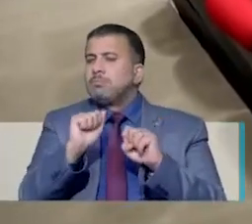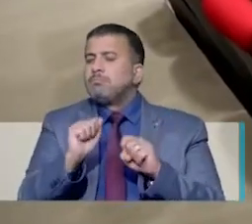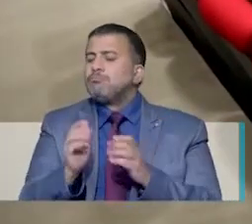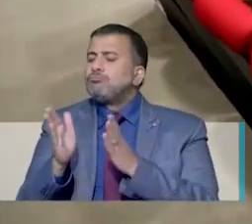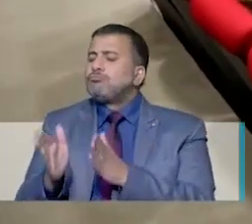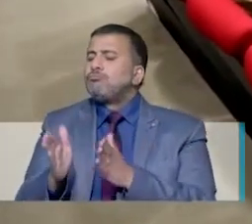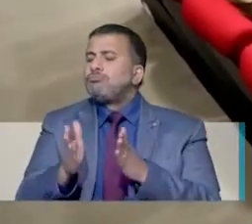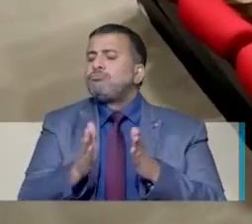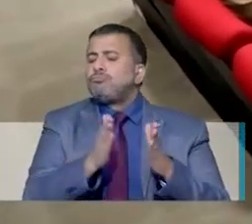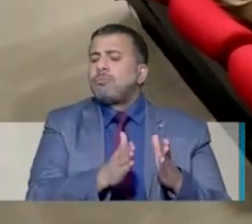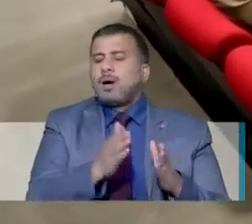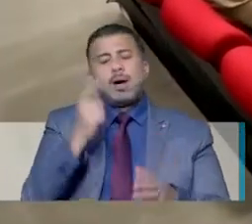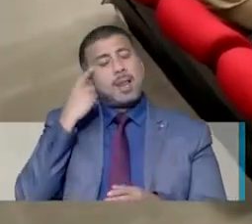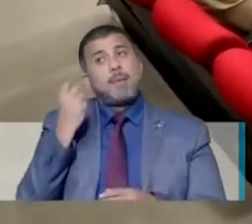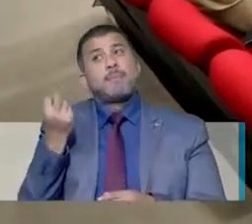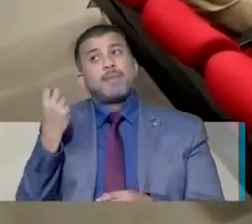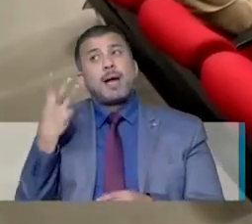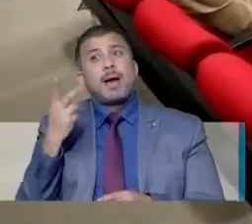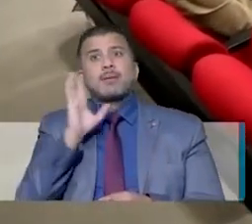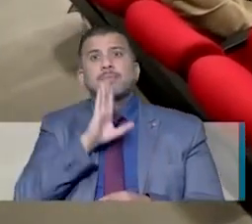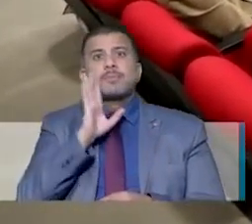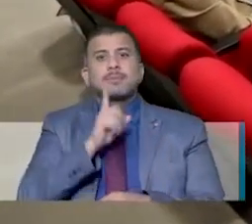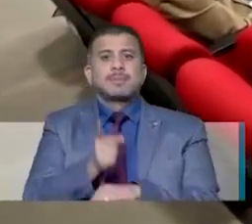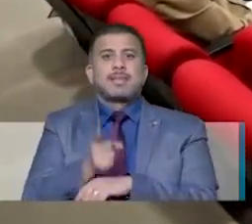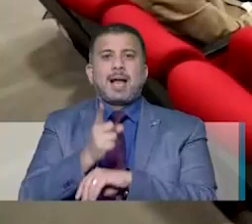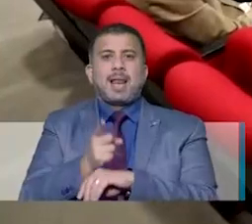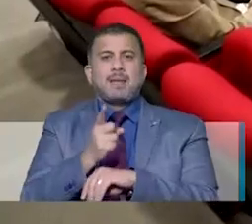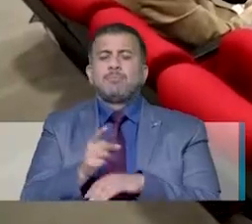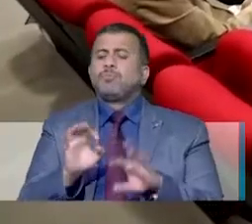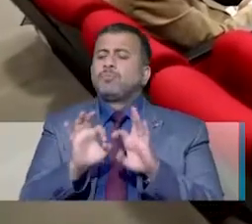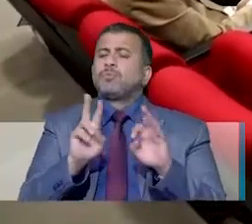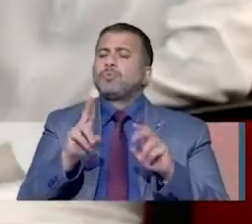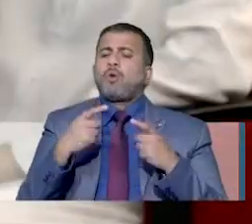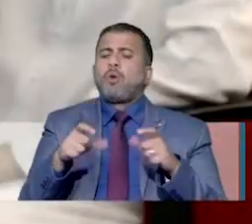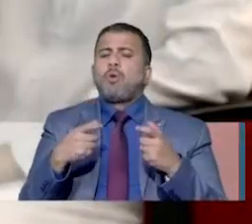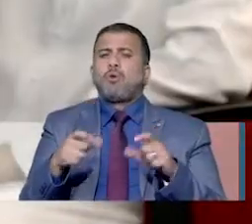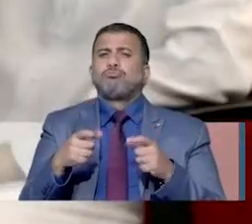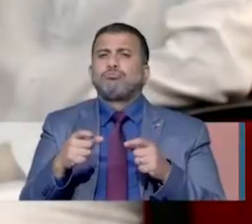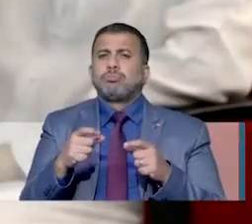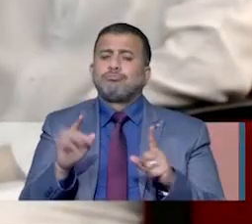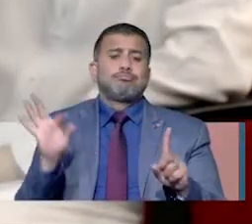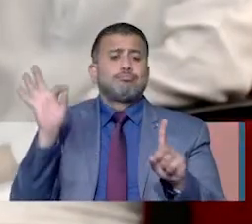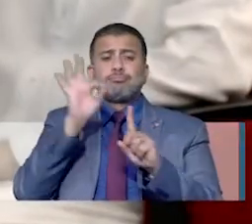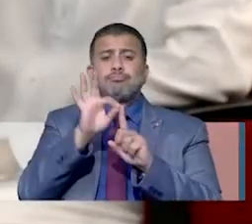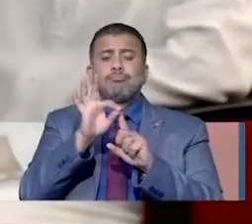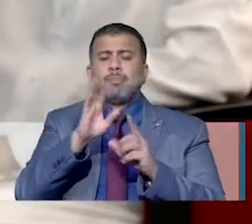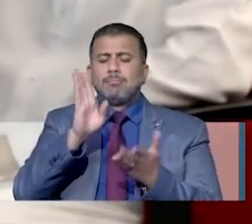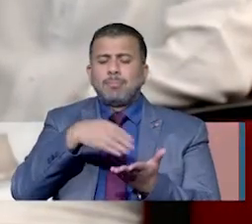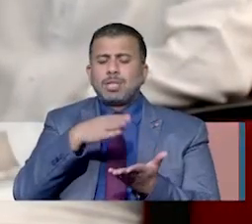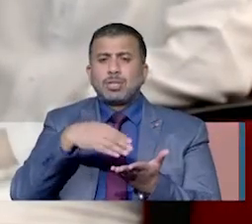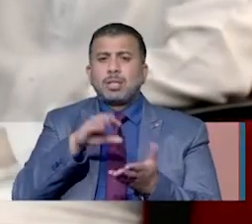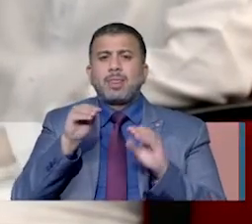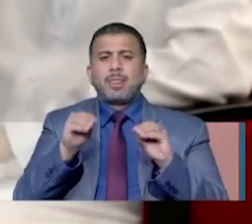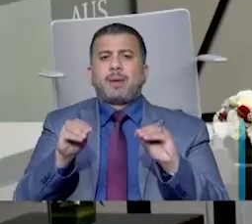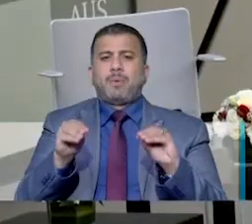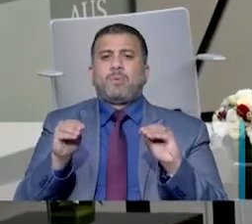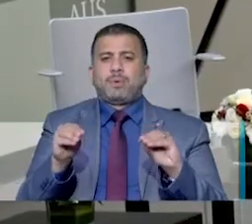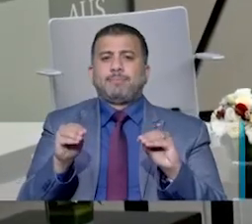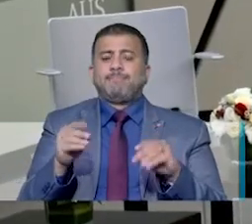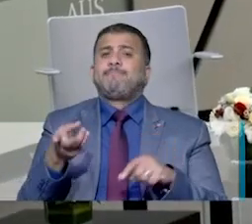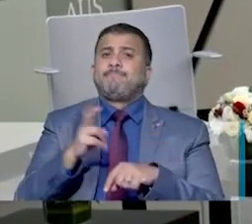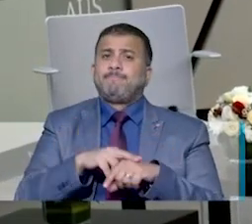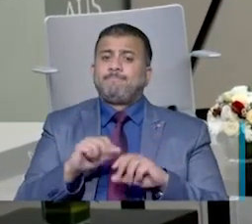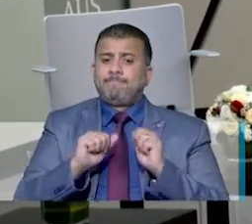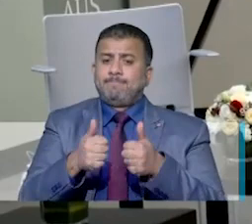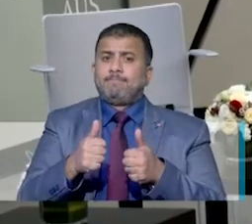مختلفه من الابتكار التعليمي بدءا من تكامل التكنولوجيا وصولا للاستراتيجيات التربويه كما